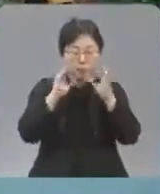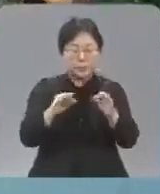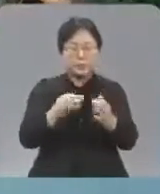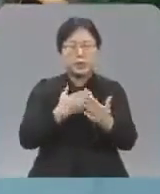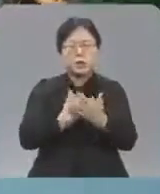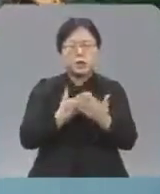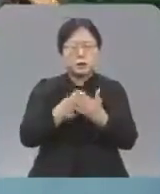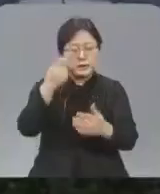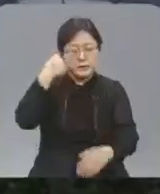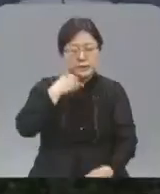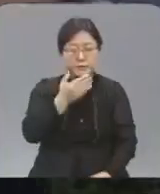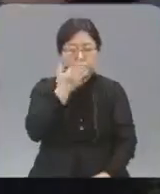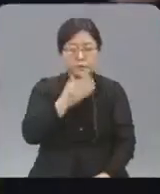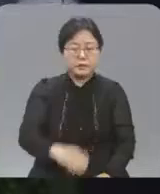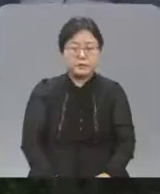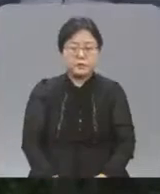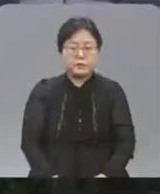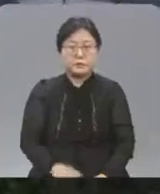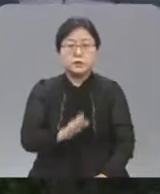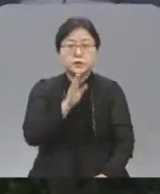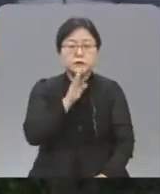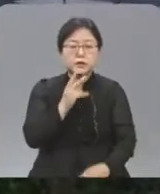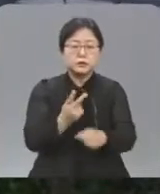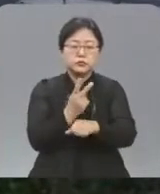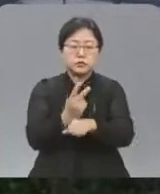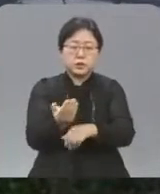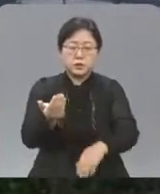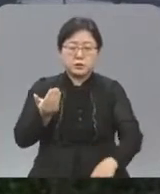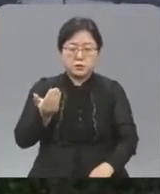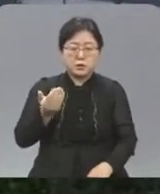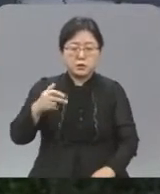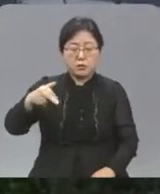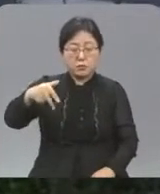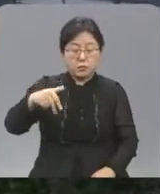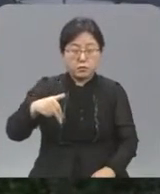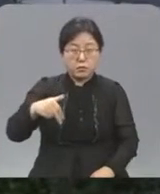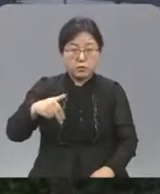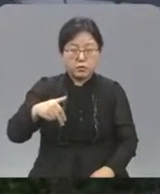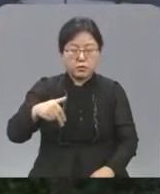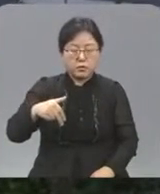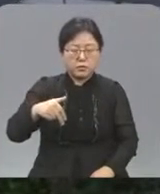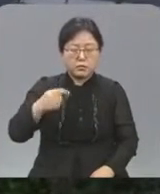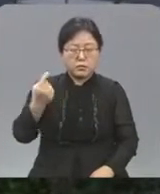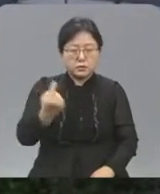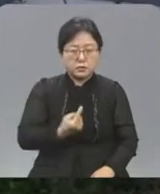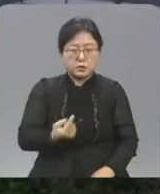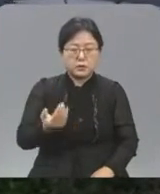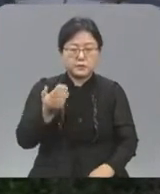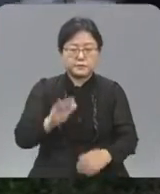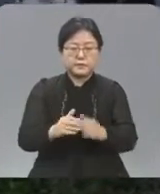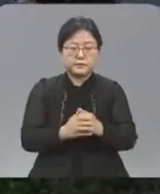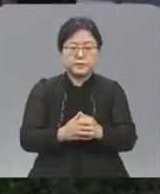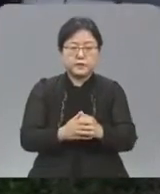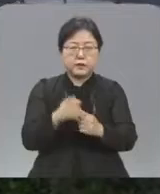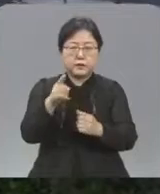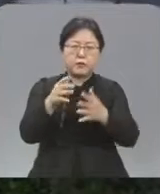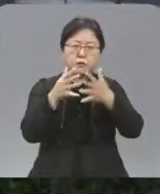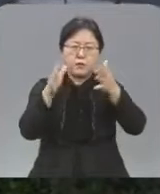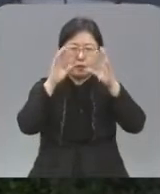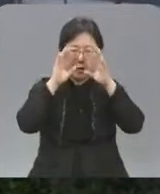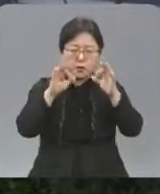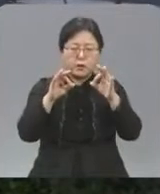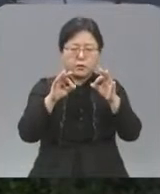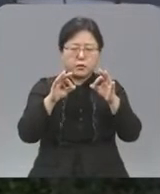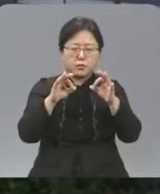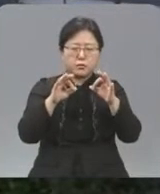불안함을 느꼈다고 말합니다. 저도 실은 약간 2시간 전에 저쪽을 걸어왔었거든요. 산책하면서 걸어왔었는데 저 건물을